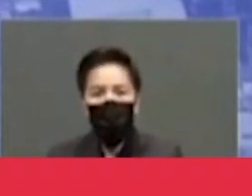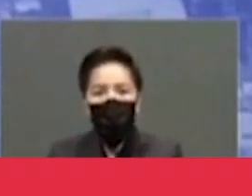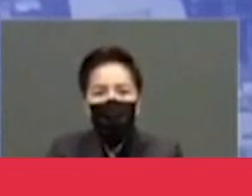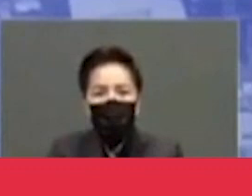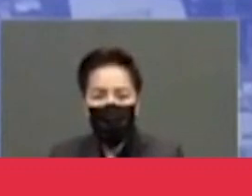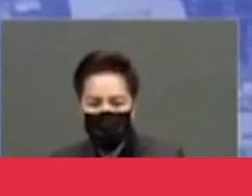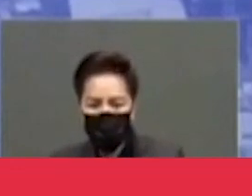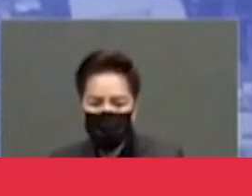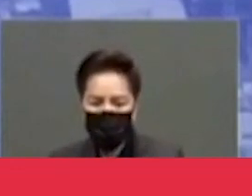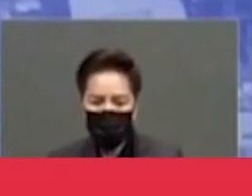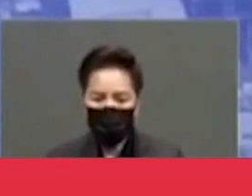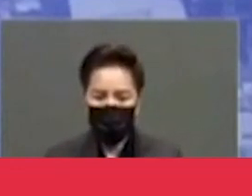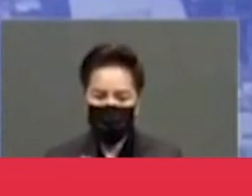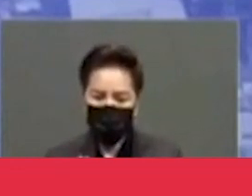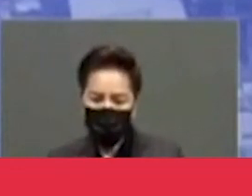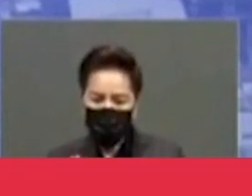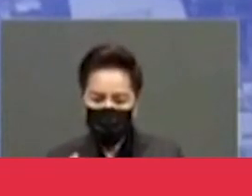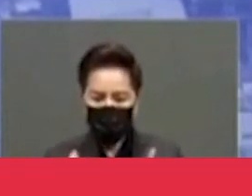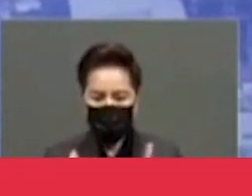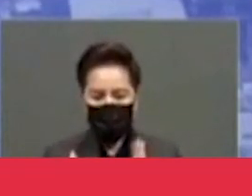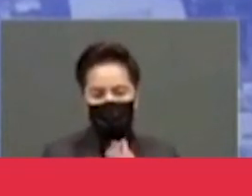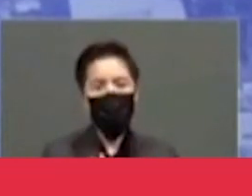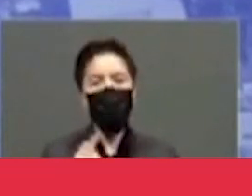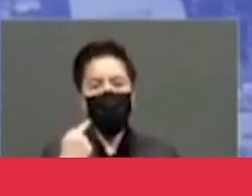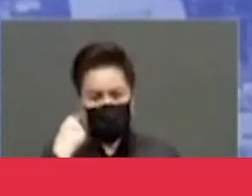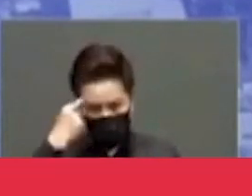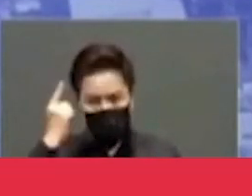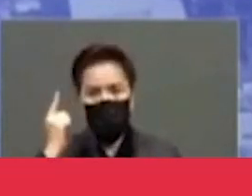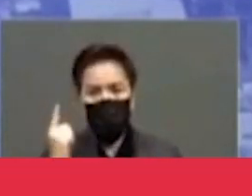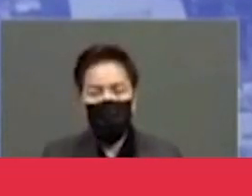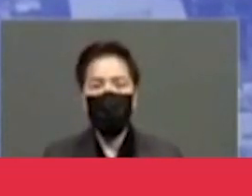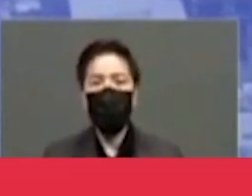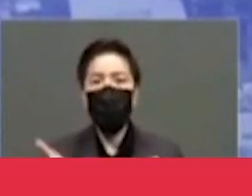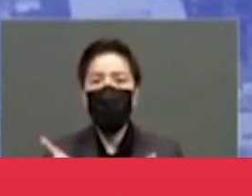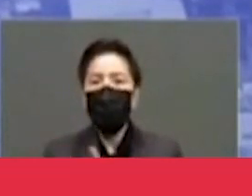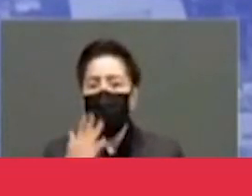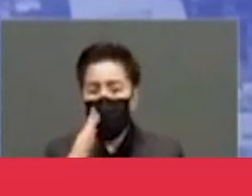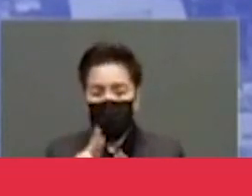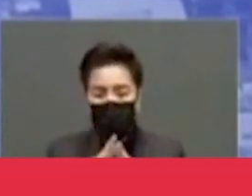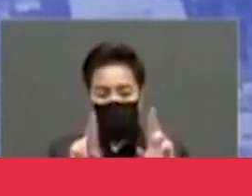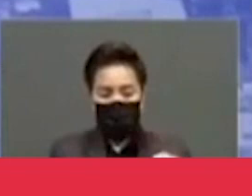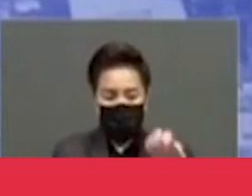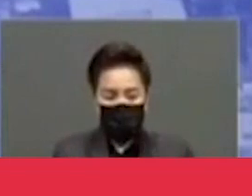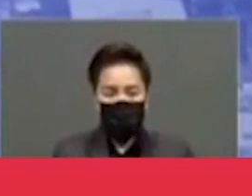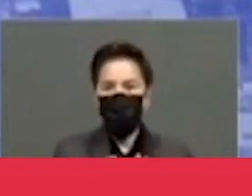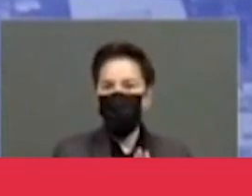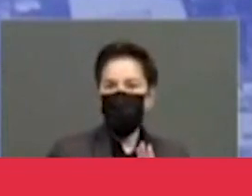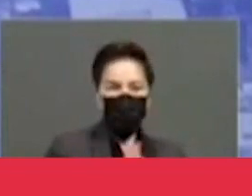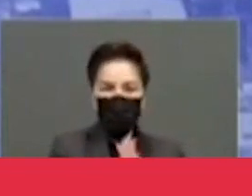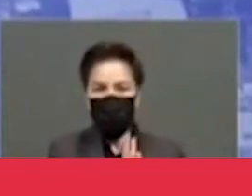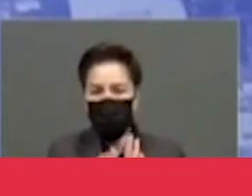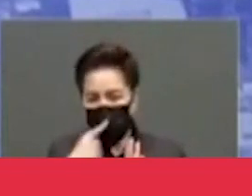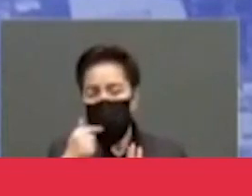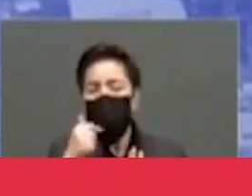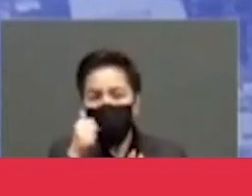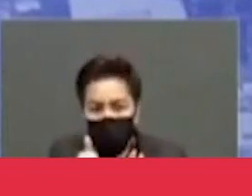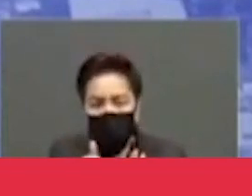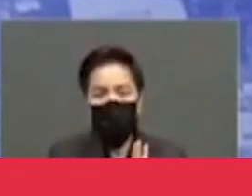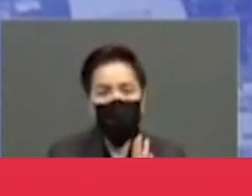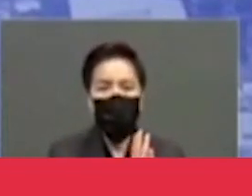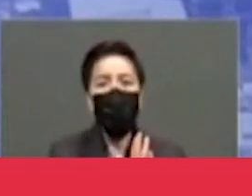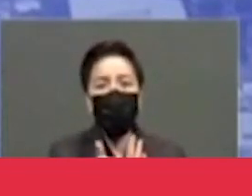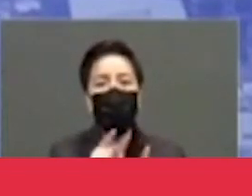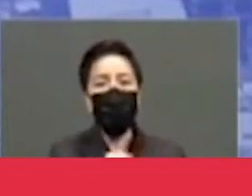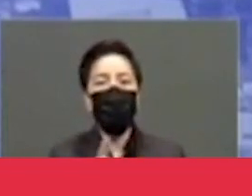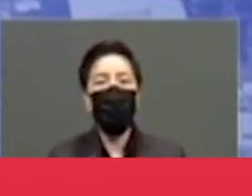คซีนครบ2โดสก่อน14วันมีผลการตรวจหาเชื้อใน72ชั่วโมงและต้องมีประกันสุขภาพยกเว้นคนไทยที่มีประกันสุ